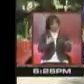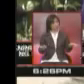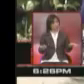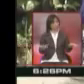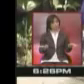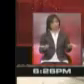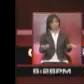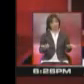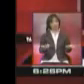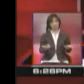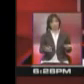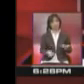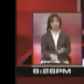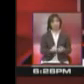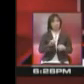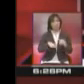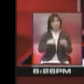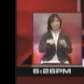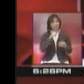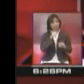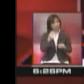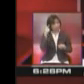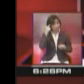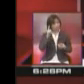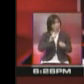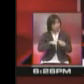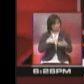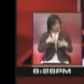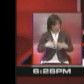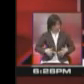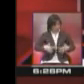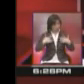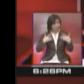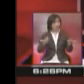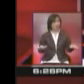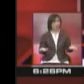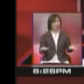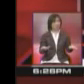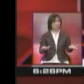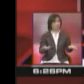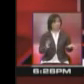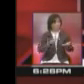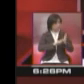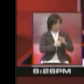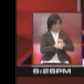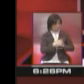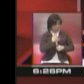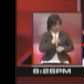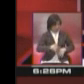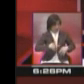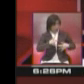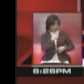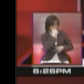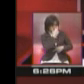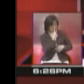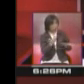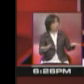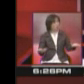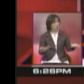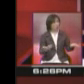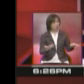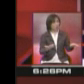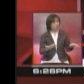did that, did they think about my life? It was sort of, you know, like I was their